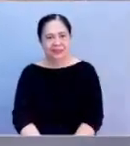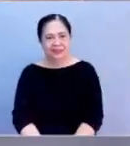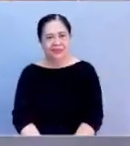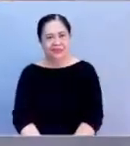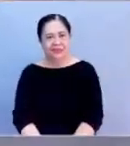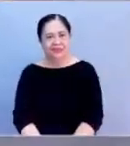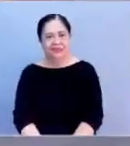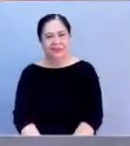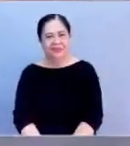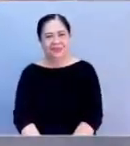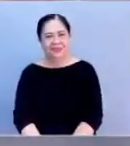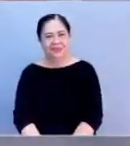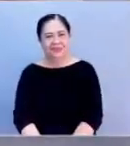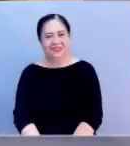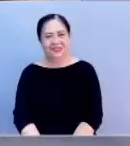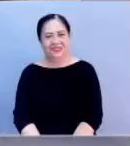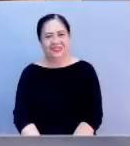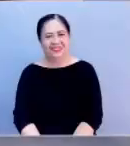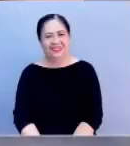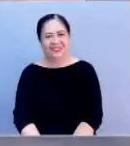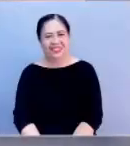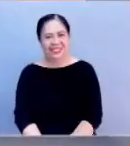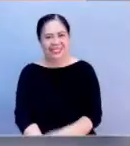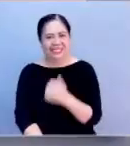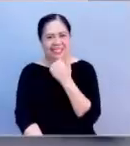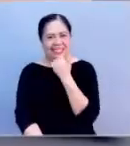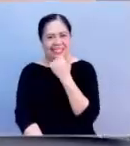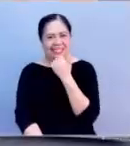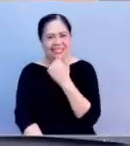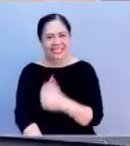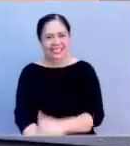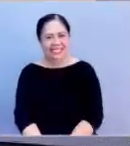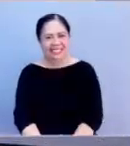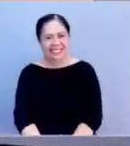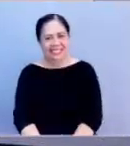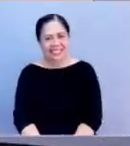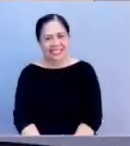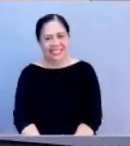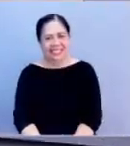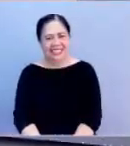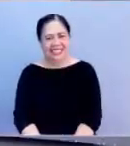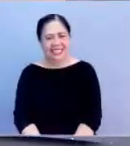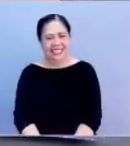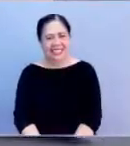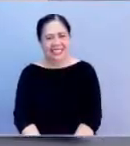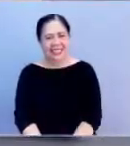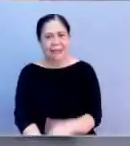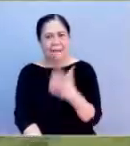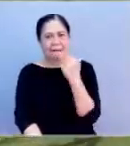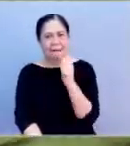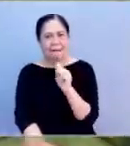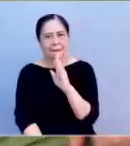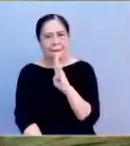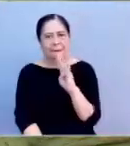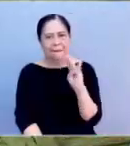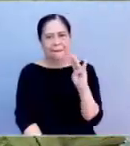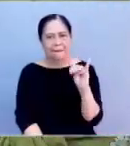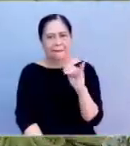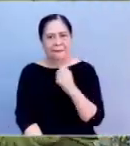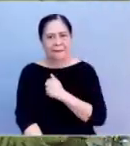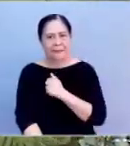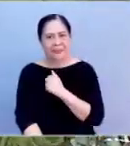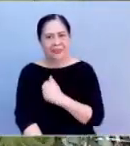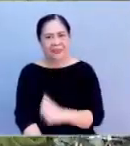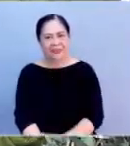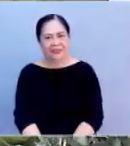Abby! Abby! Mali naman na, mali ka. Hello, Abby! Abby, Abby. Bakit Abby? Patawarin mo na ako, Abby. Pinangalan